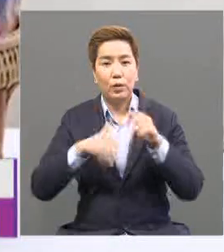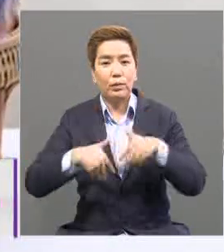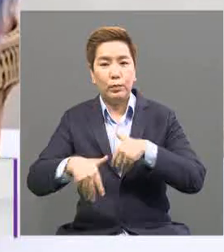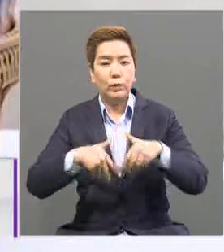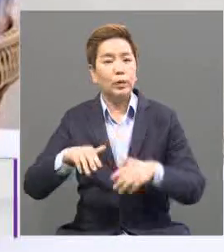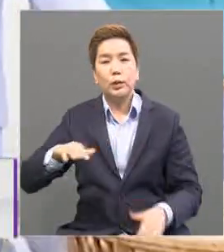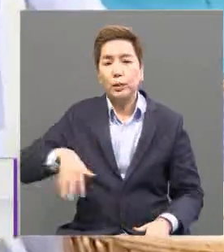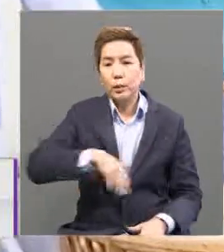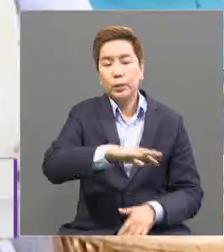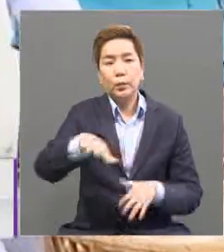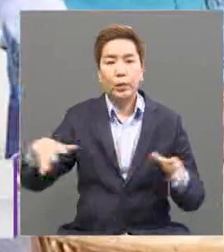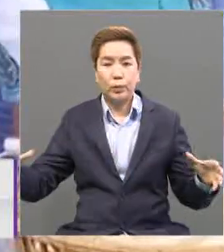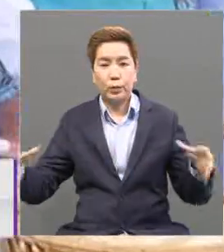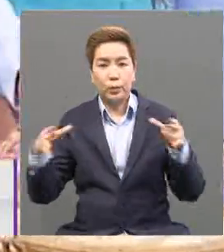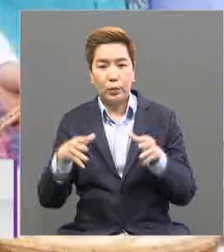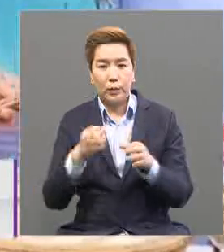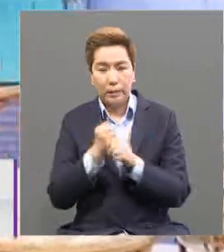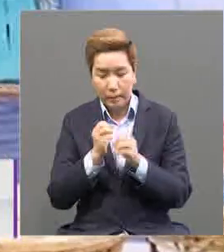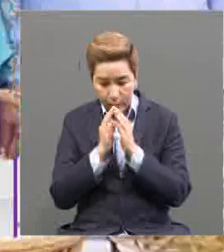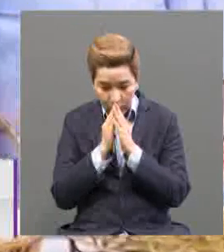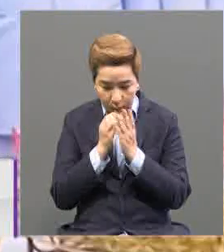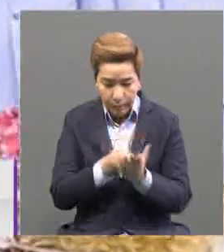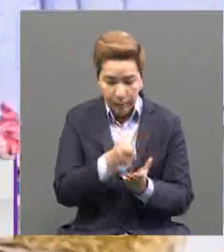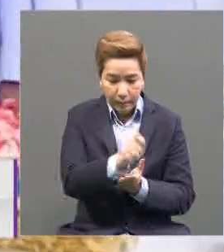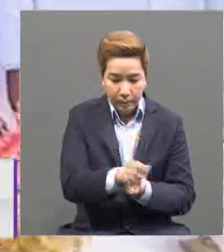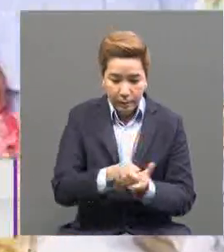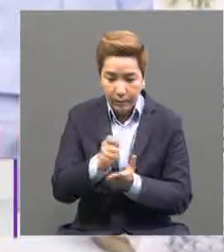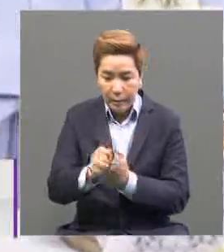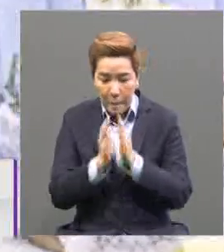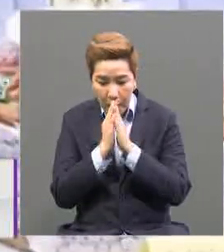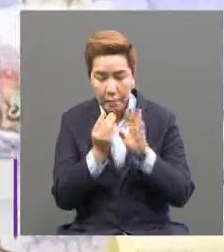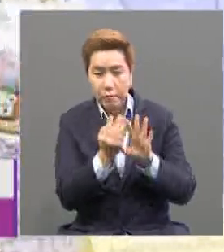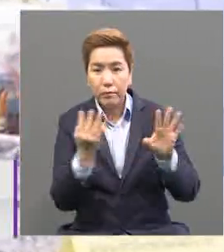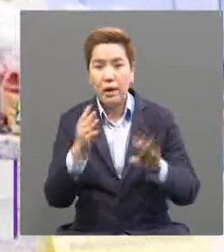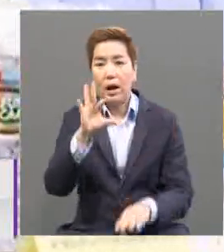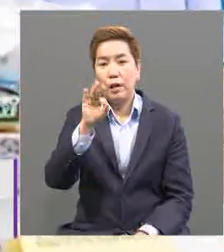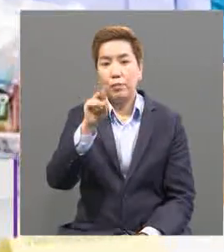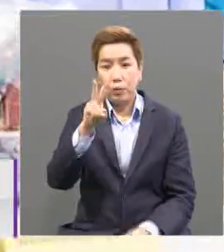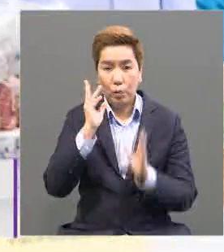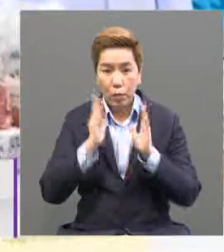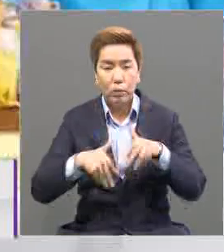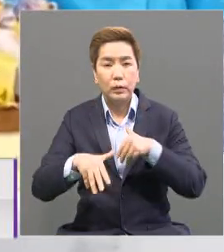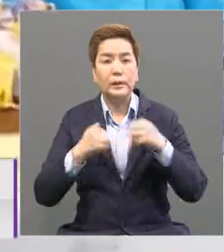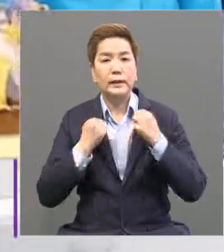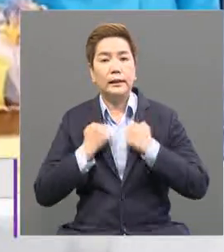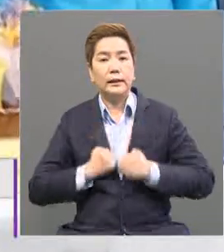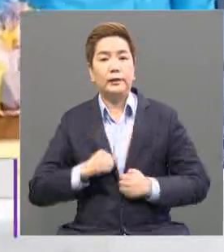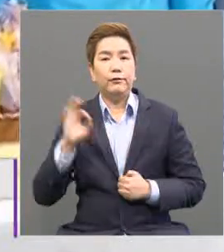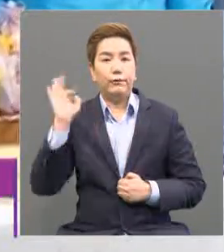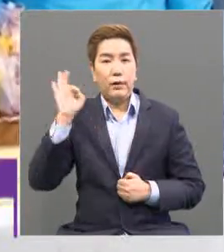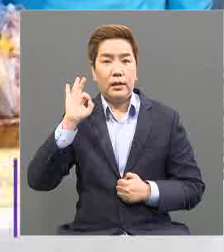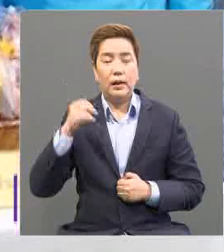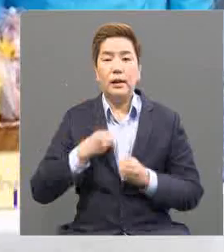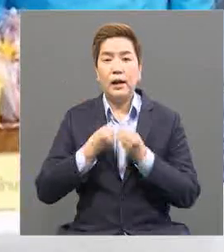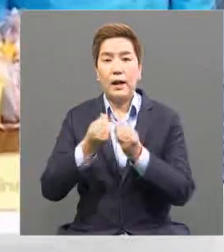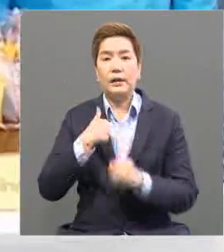ชาชนทุกหมู่เหล่าร่วมกันทำบุญตักบาตรพระสงฆ์92รูปโดยประชาชนพร้อมใจกันสวมใส่เสื้อผ้าโทนสี